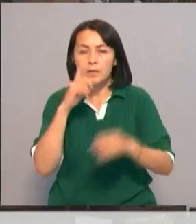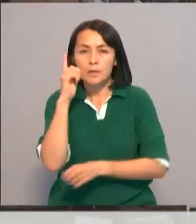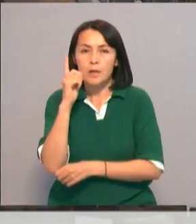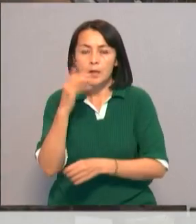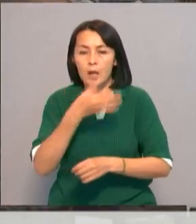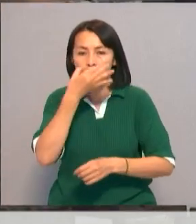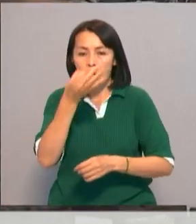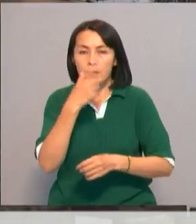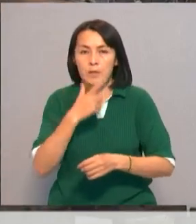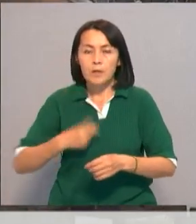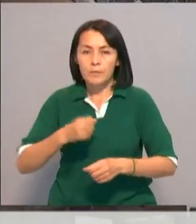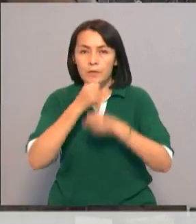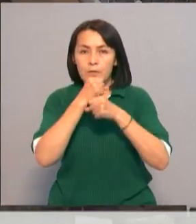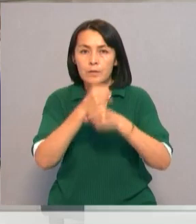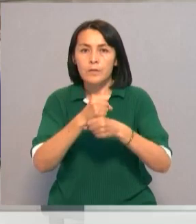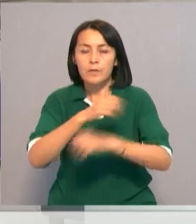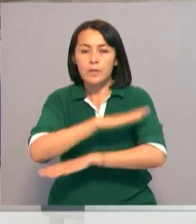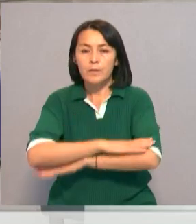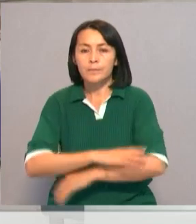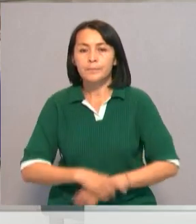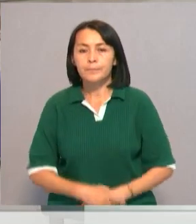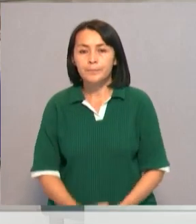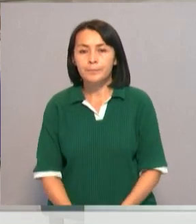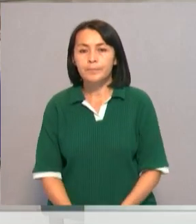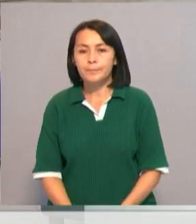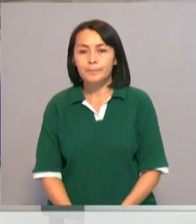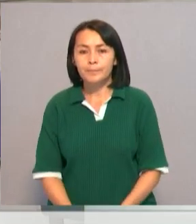и отвлечь от воинской дисциплины и строгого режима.